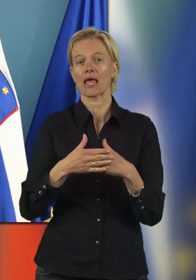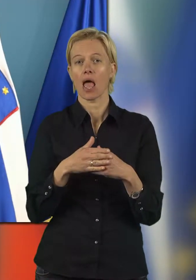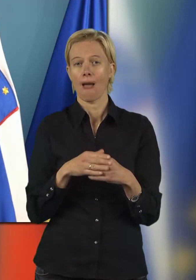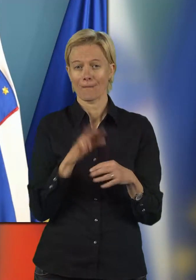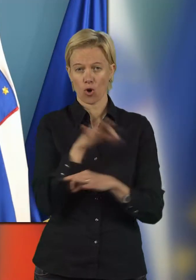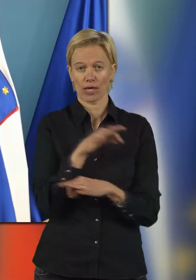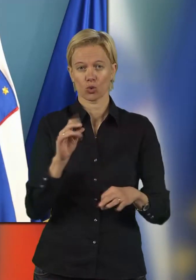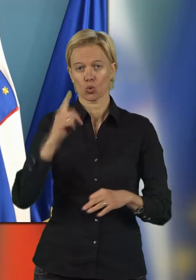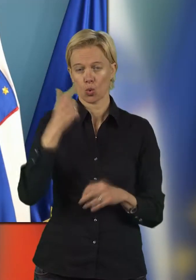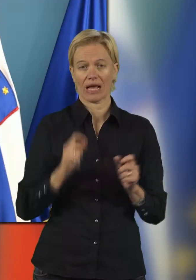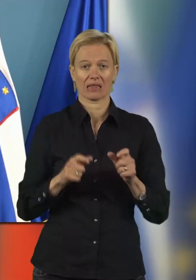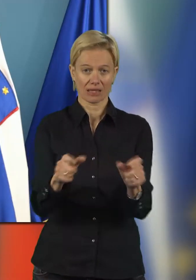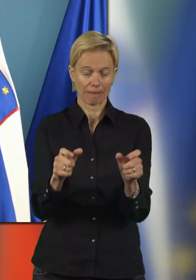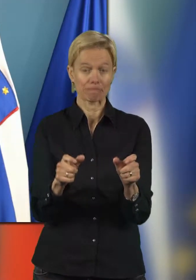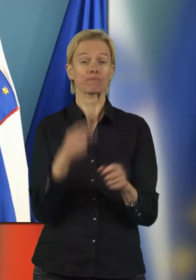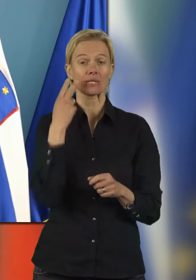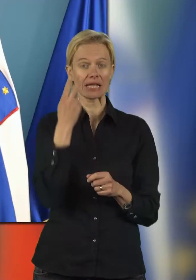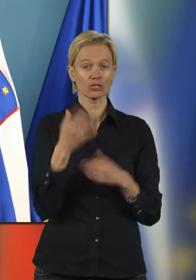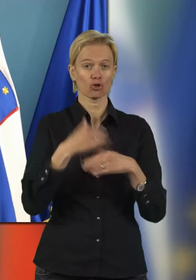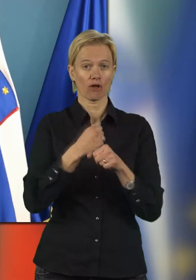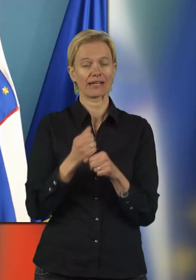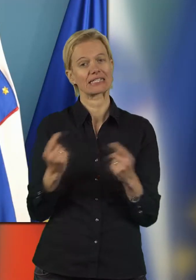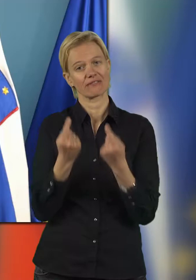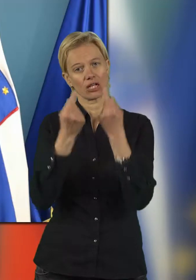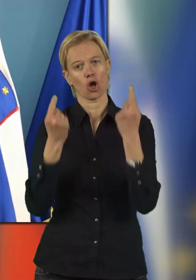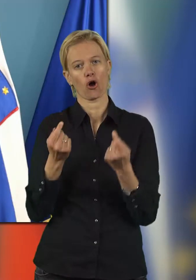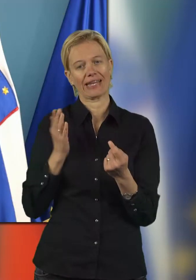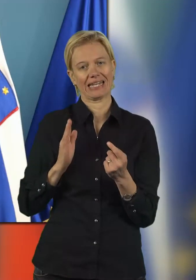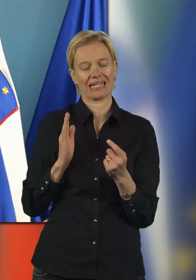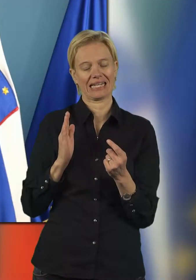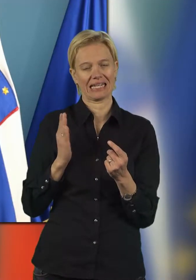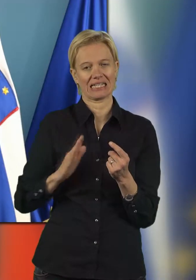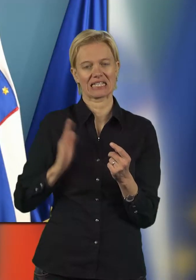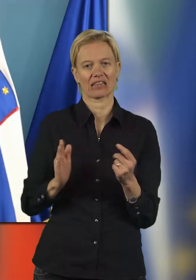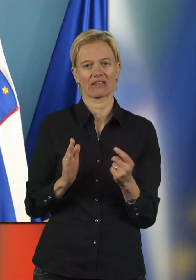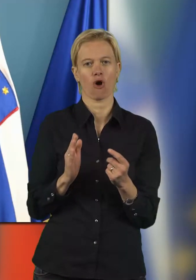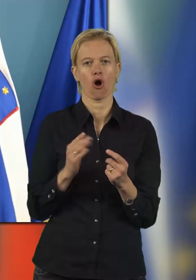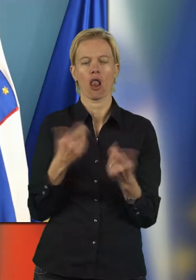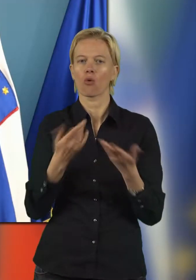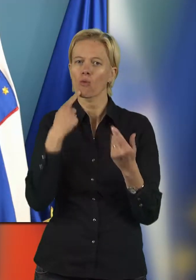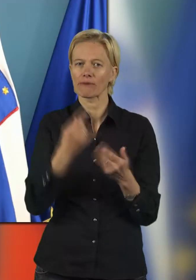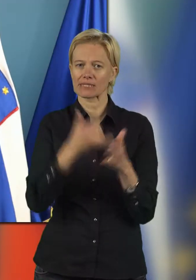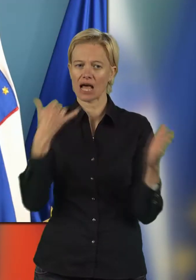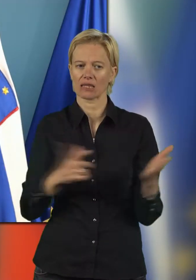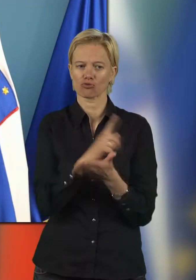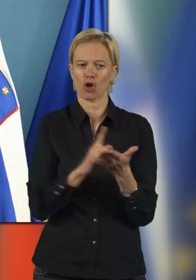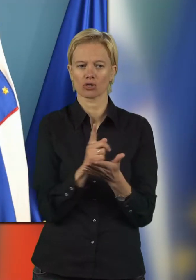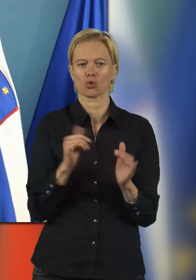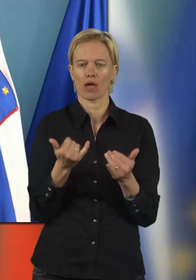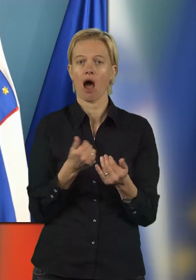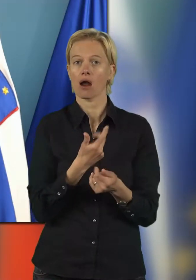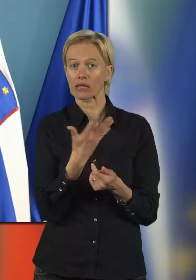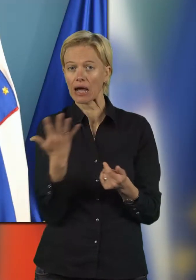sodelovati pri projektu drugega tira. Glede sodelovanja s civilno inicijativo tudi lahko povem, da v zadnjem